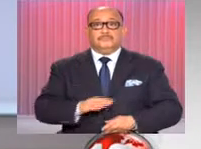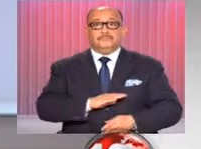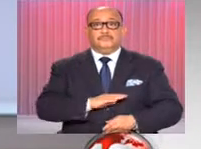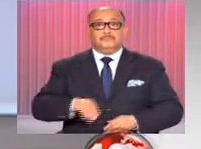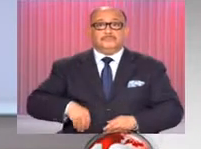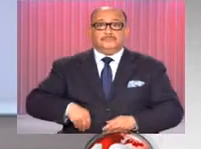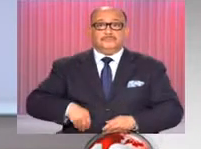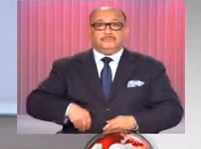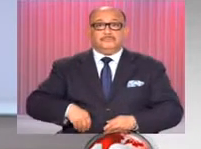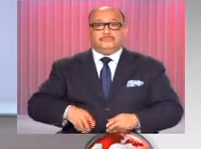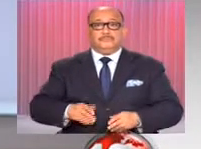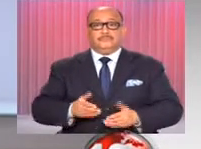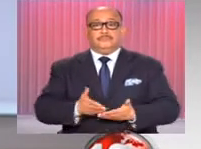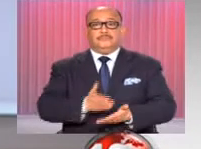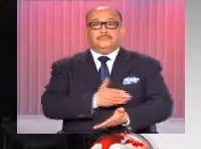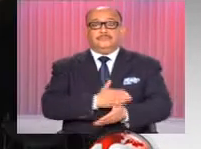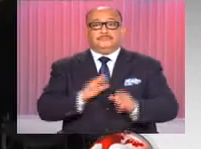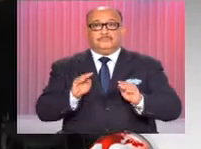الأمن الأفغانية.